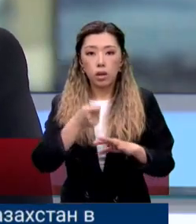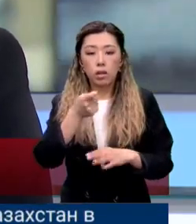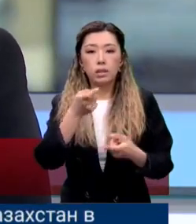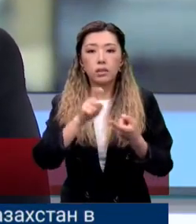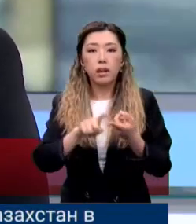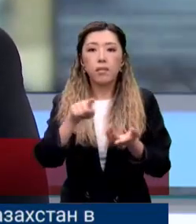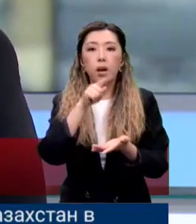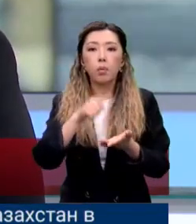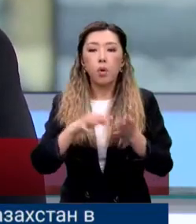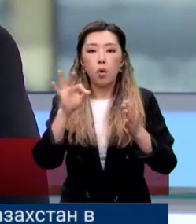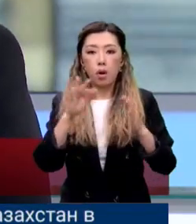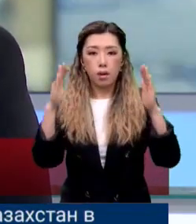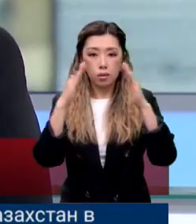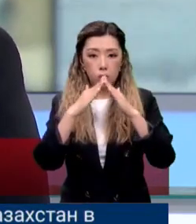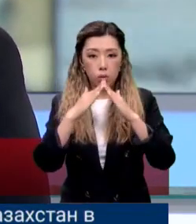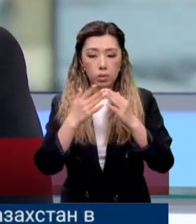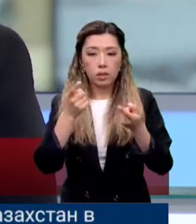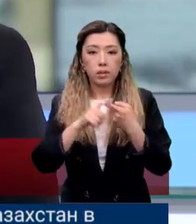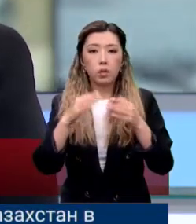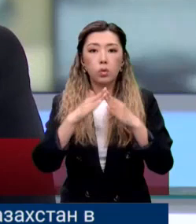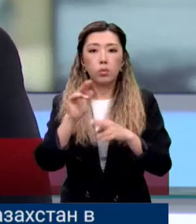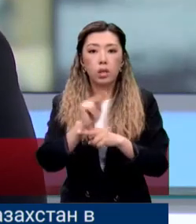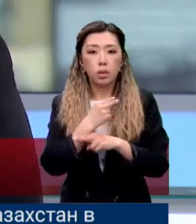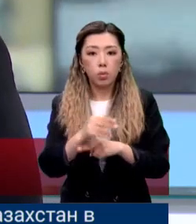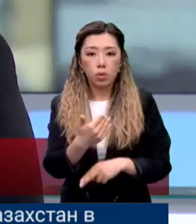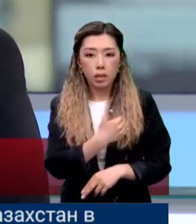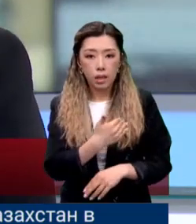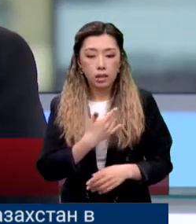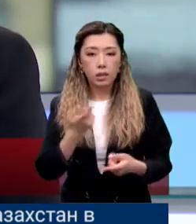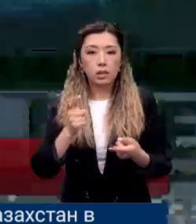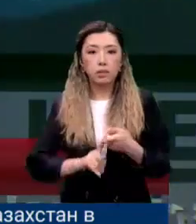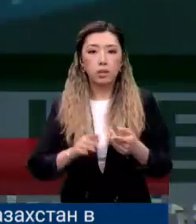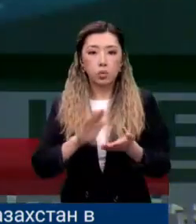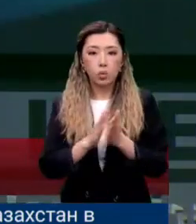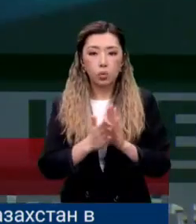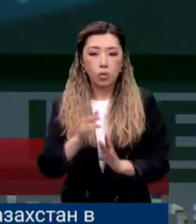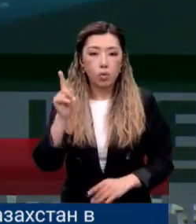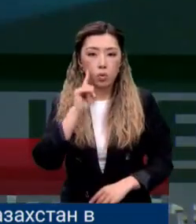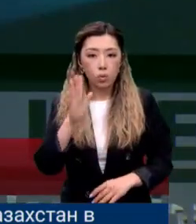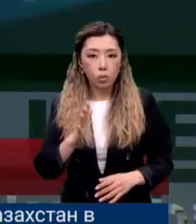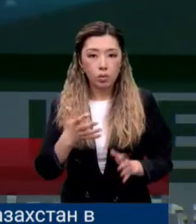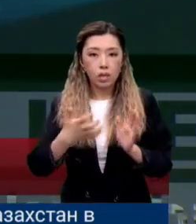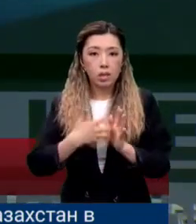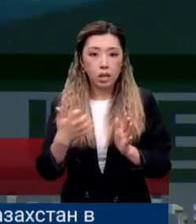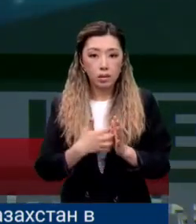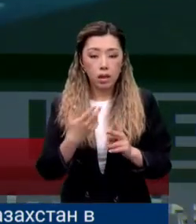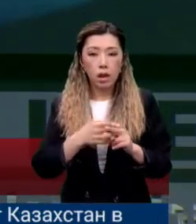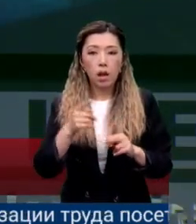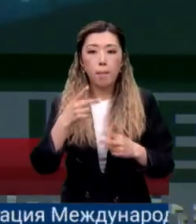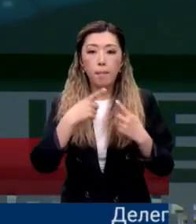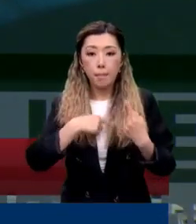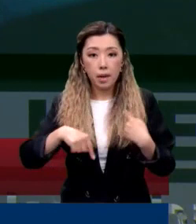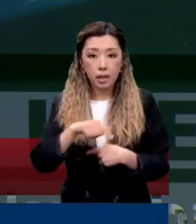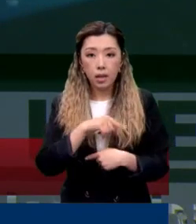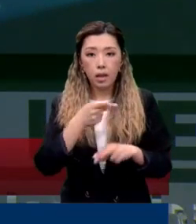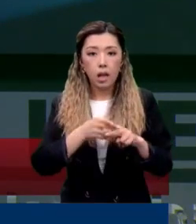поднимают вопрос жилья, ремонта жилья, бытовые условия и так далее. То есть это то, что мы не рассматриваем.